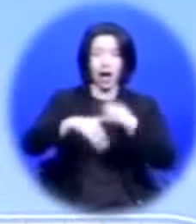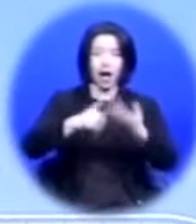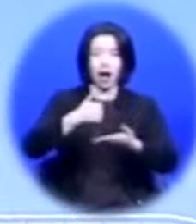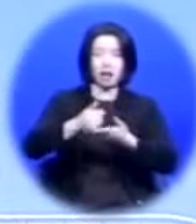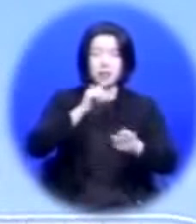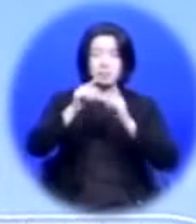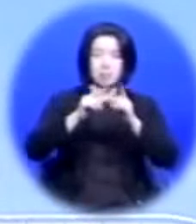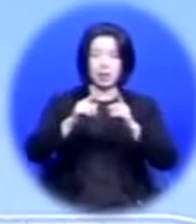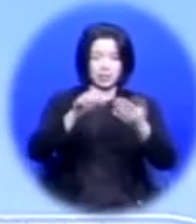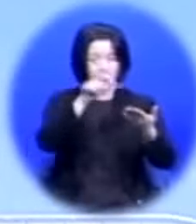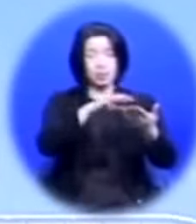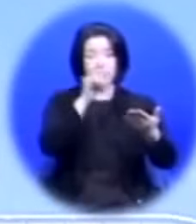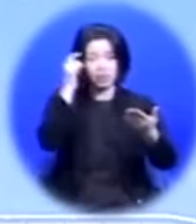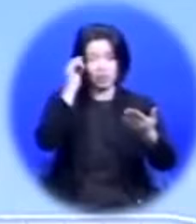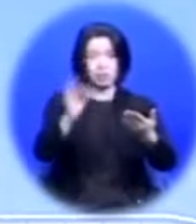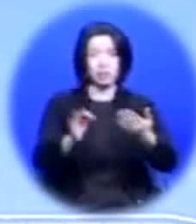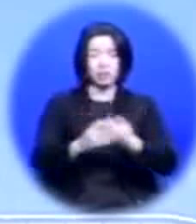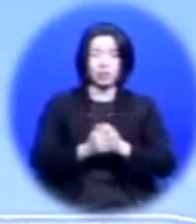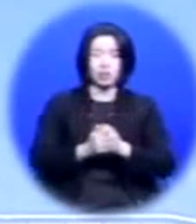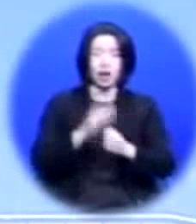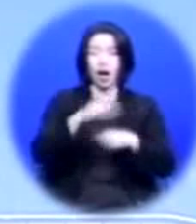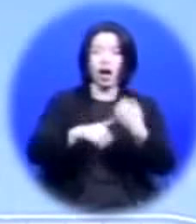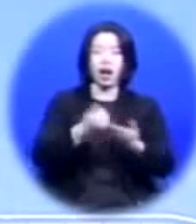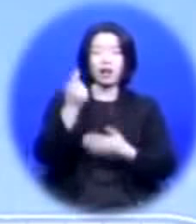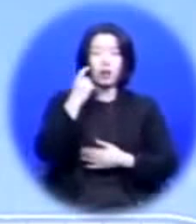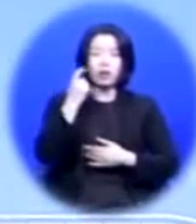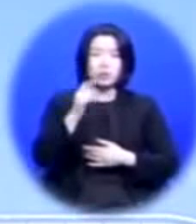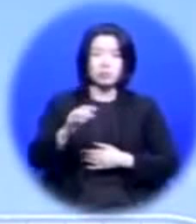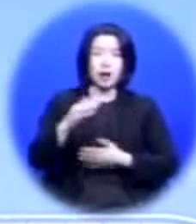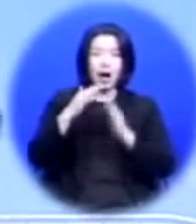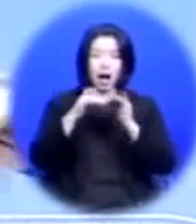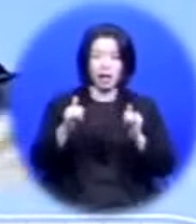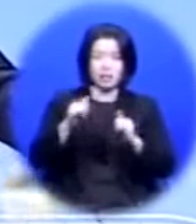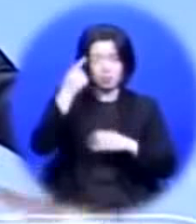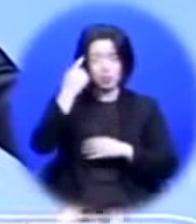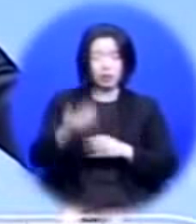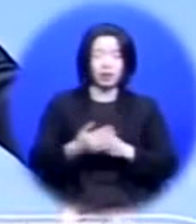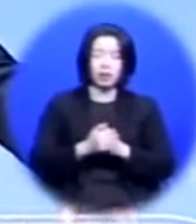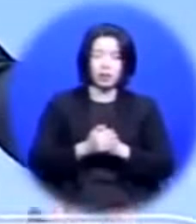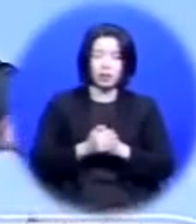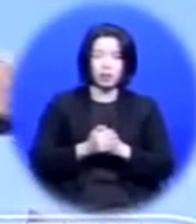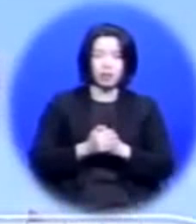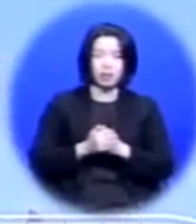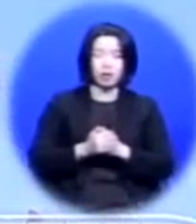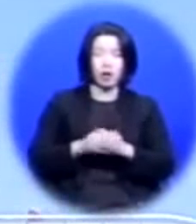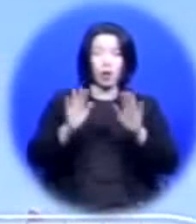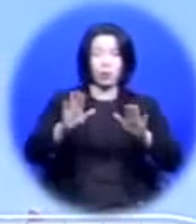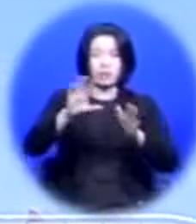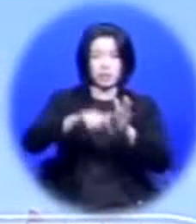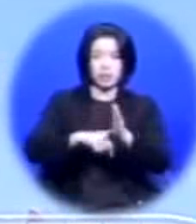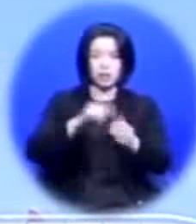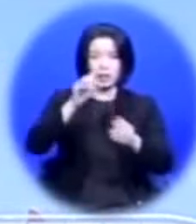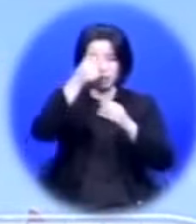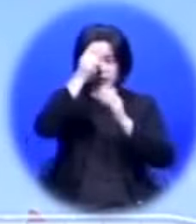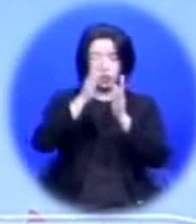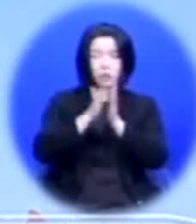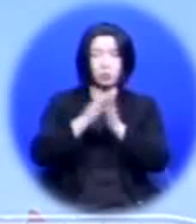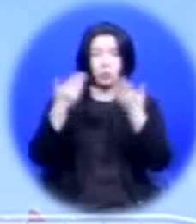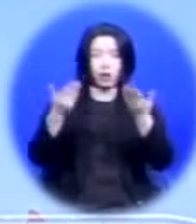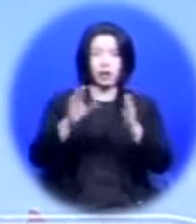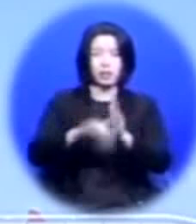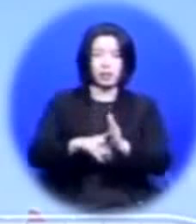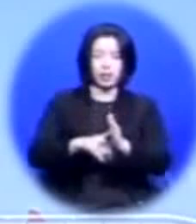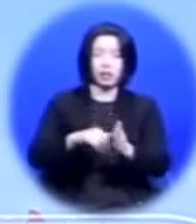말씀이지 않습니까 하나님이 거짓말 하신 분이시니까 우리이 시간 기도하실 때